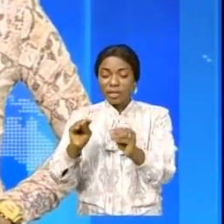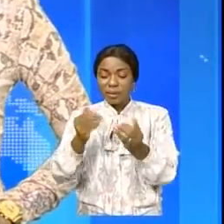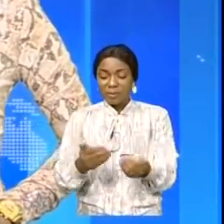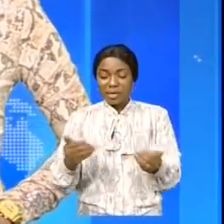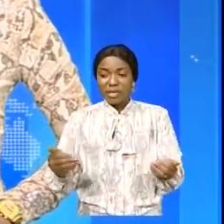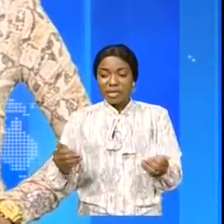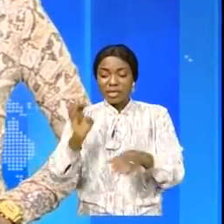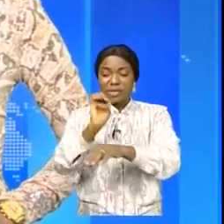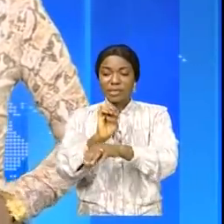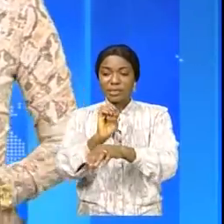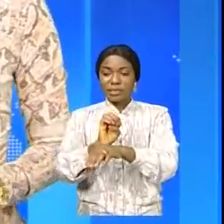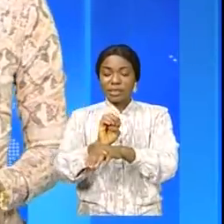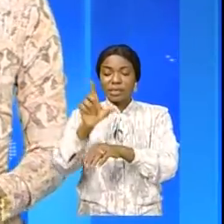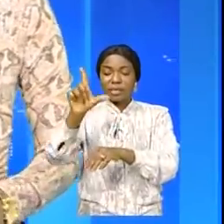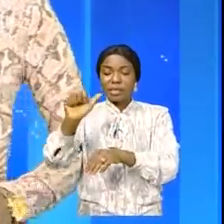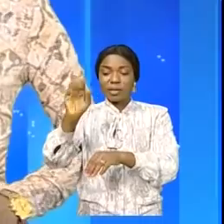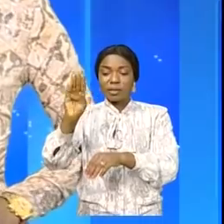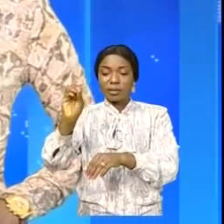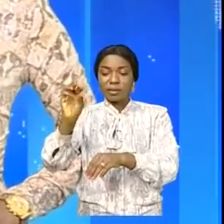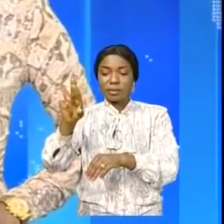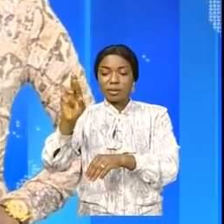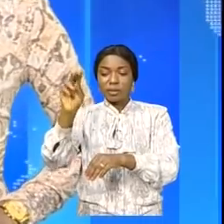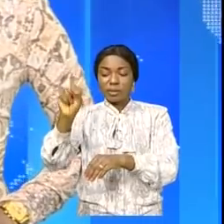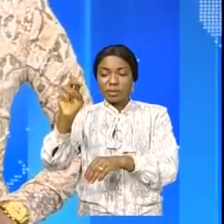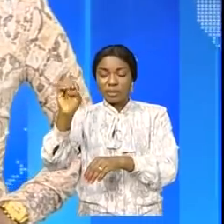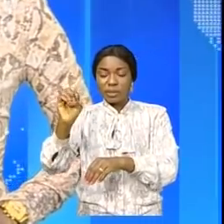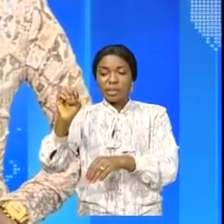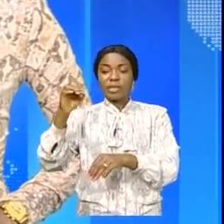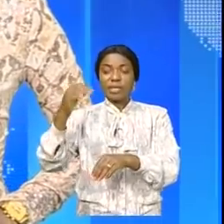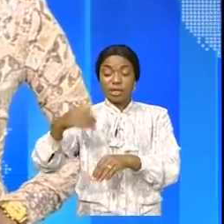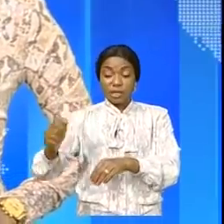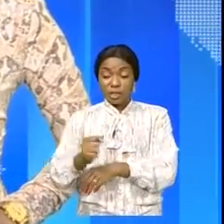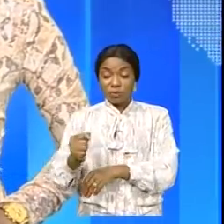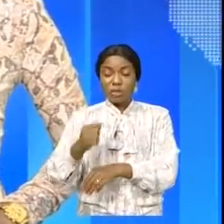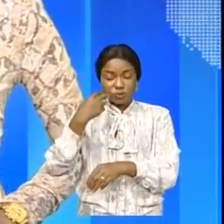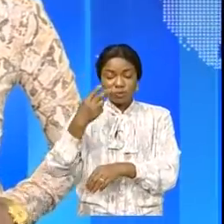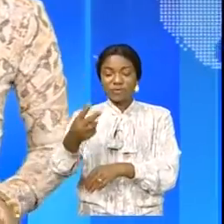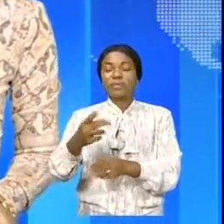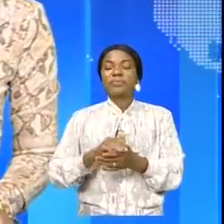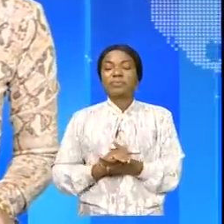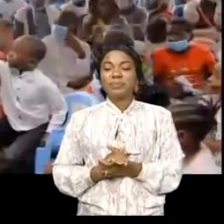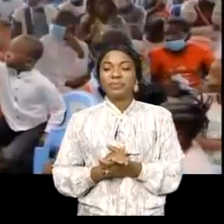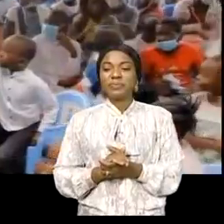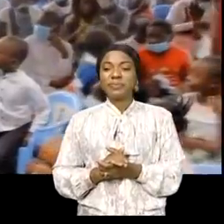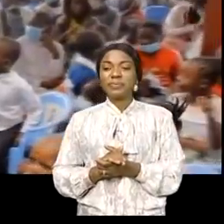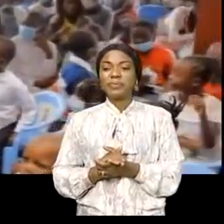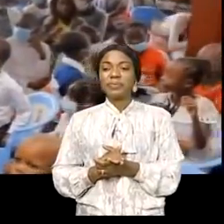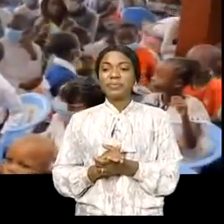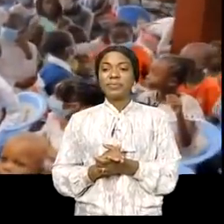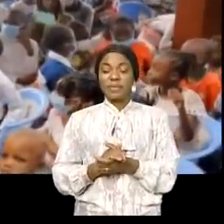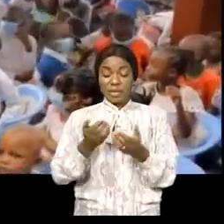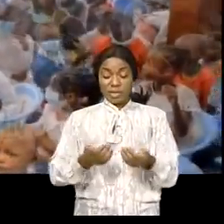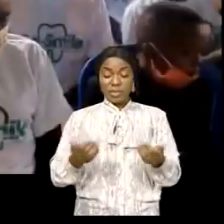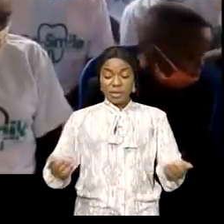La Borne de Lingwala. Cela dans le cadre de la sensibilisation de l'hygiène bucco-dentaire redépendant. Aux enfants, on doit